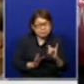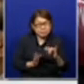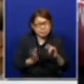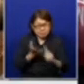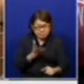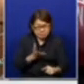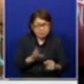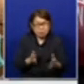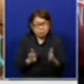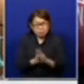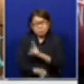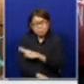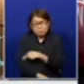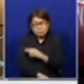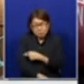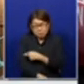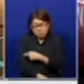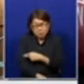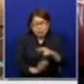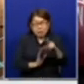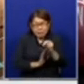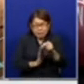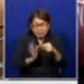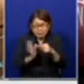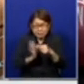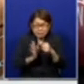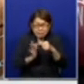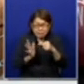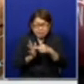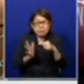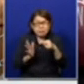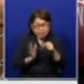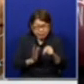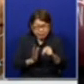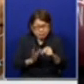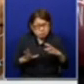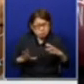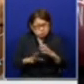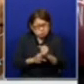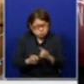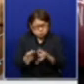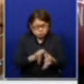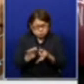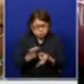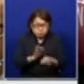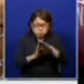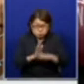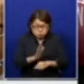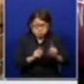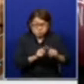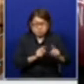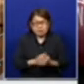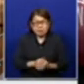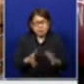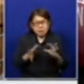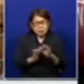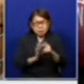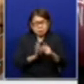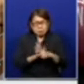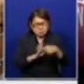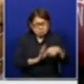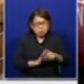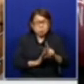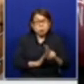ลน่านจะได้พูดรวมในภาพรวมแล้วก็ในลงในรายละเอียดทั้งหมดพ.ร.ก.เงินกู้นี้นะครับท่านประธาน